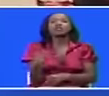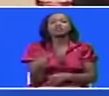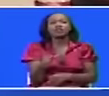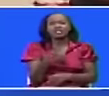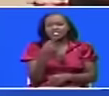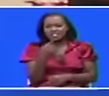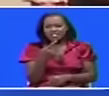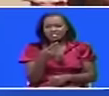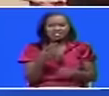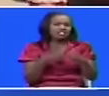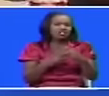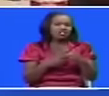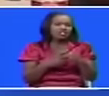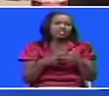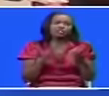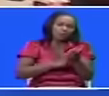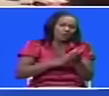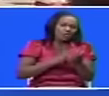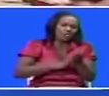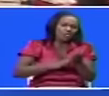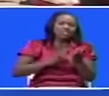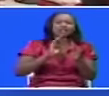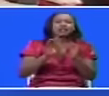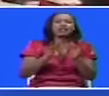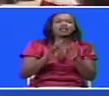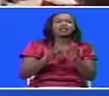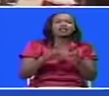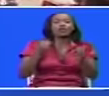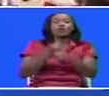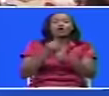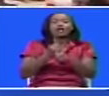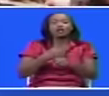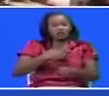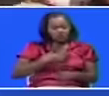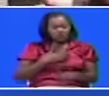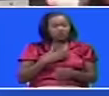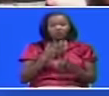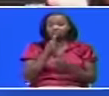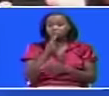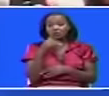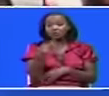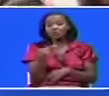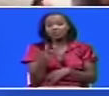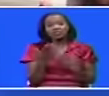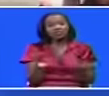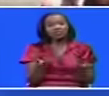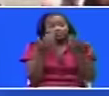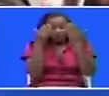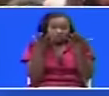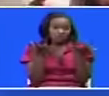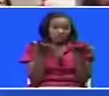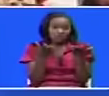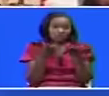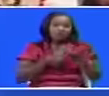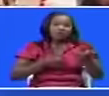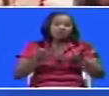nilikuwa narakisha nikikimbia kimbia hata huko kazini sijaomba ruhusa. Sasa nimekuja hapa tumekaa tunashindwa management iko aje hiyo